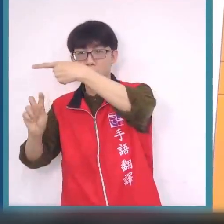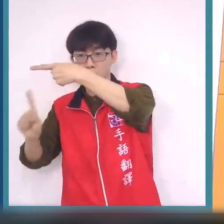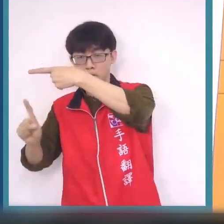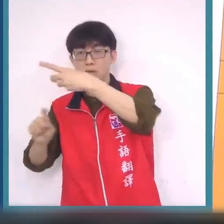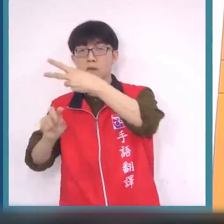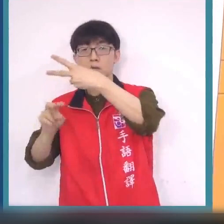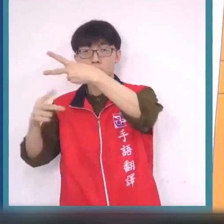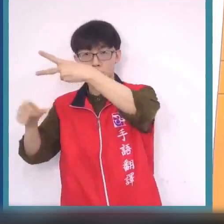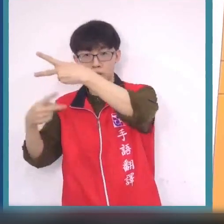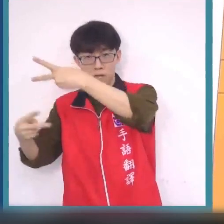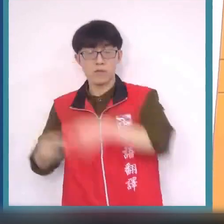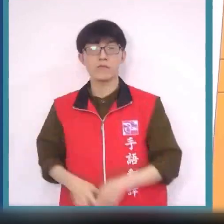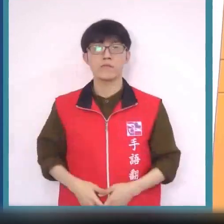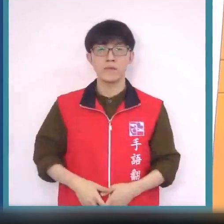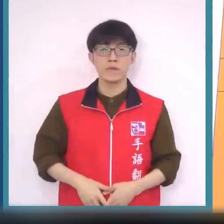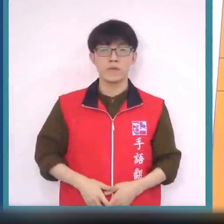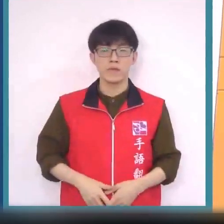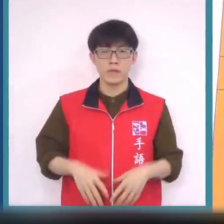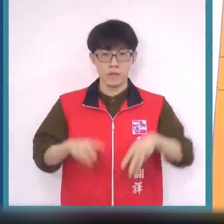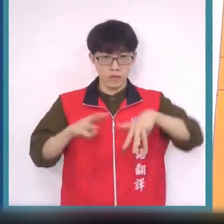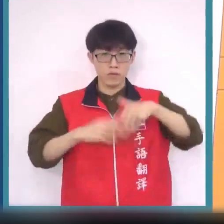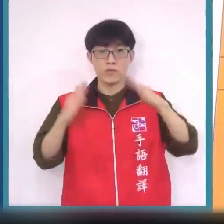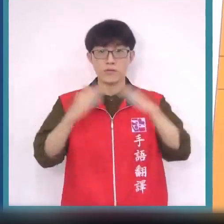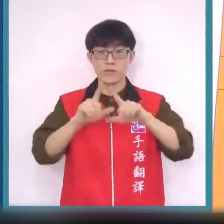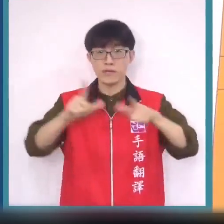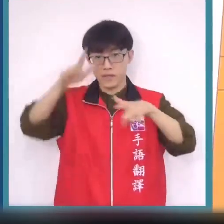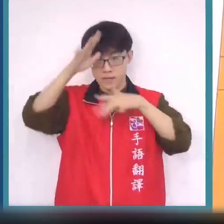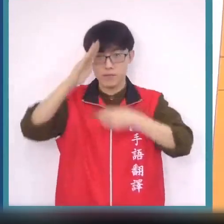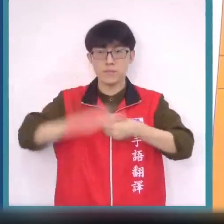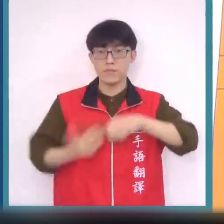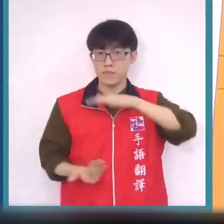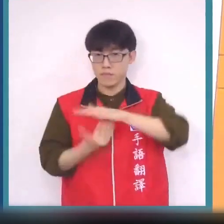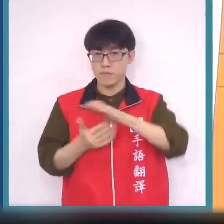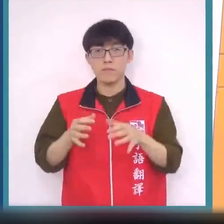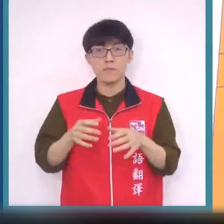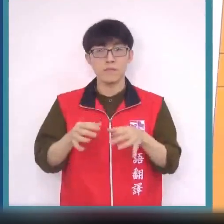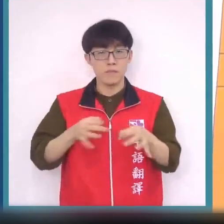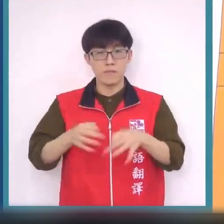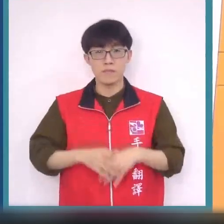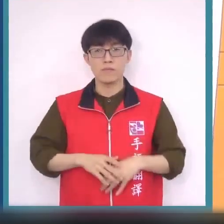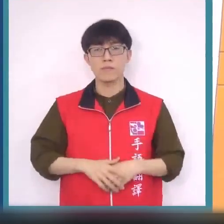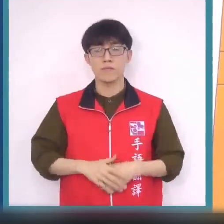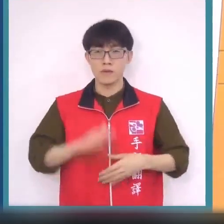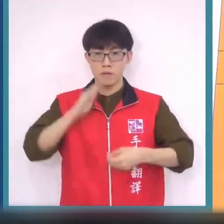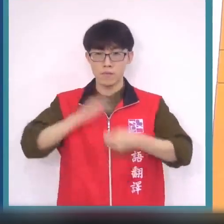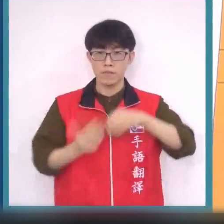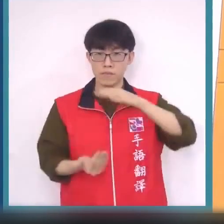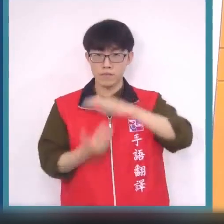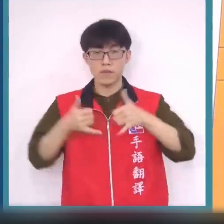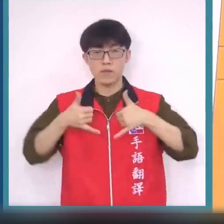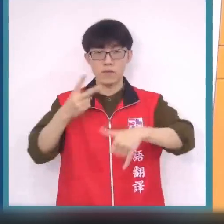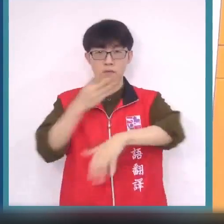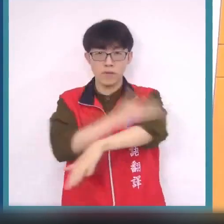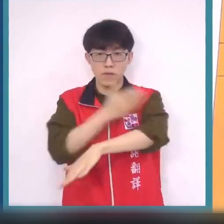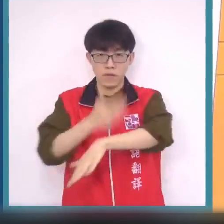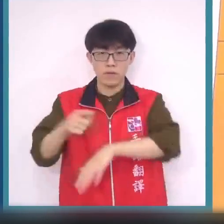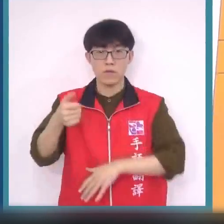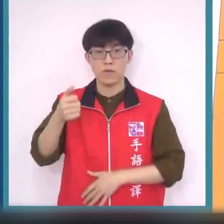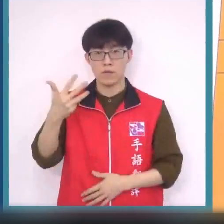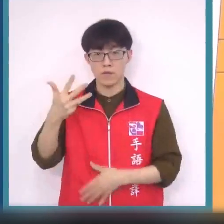1月22、29、31以及2月2号。那全家大溪埔顶门市，那大溪区埔顶路2段